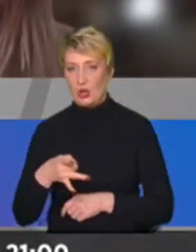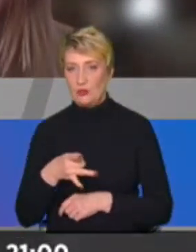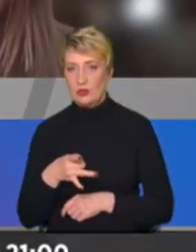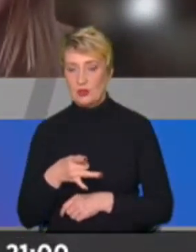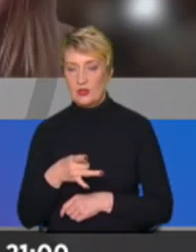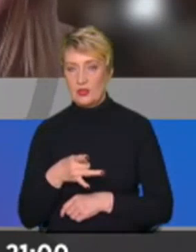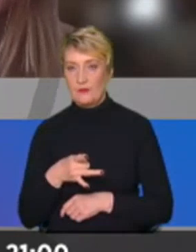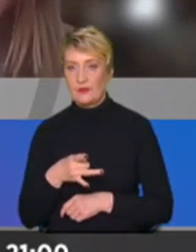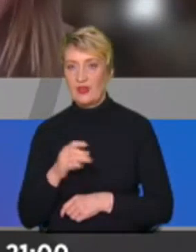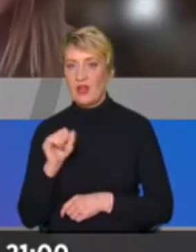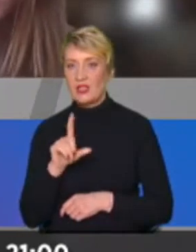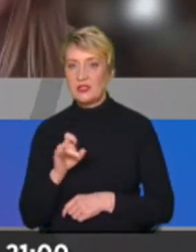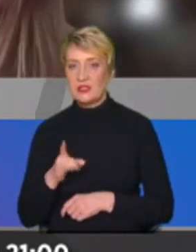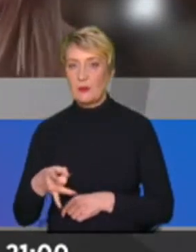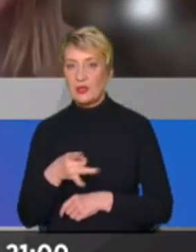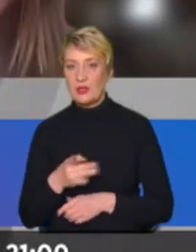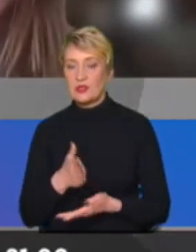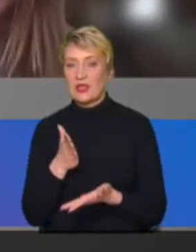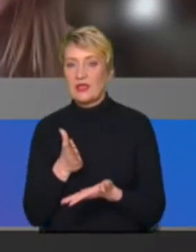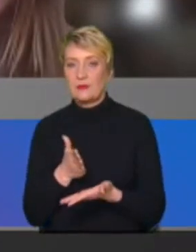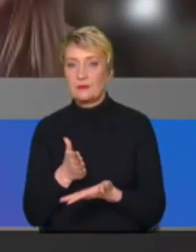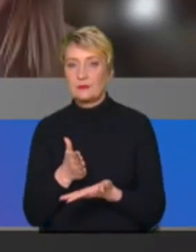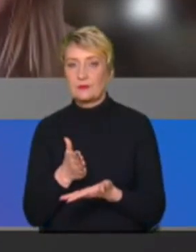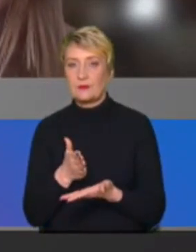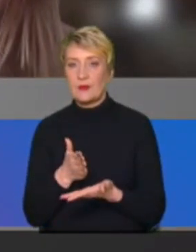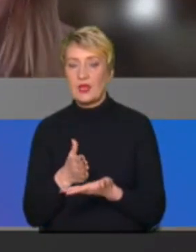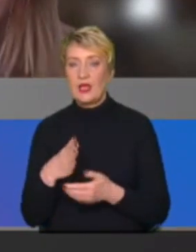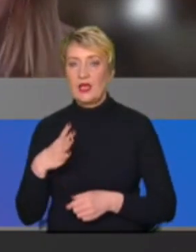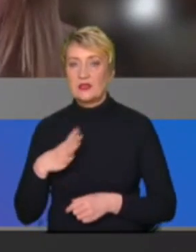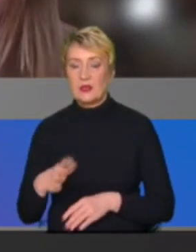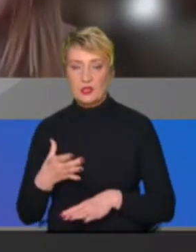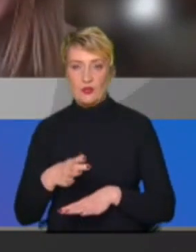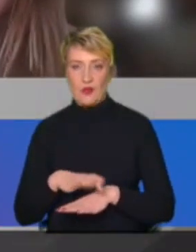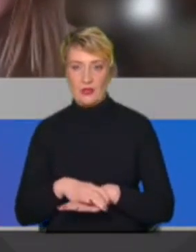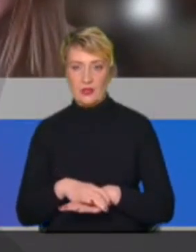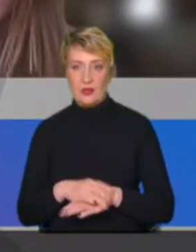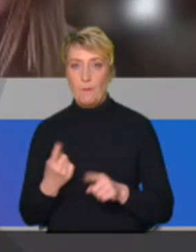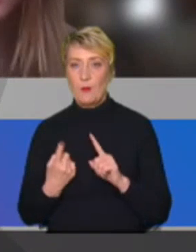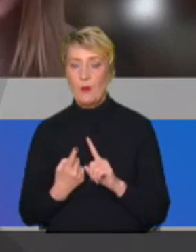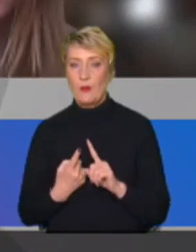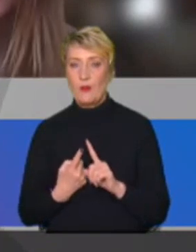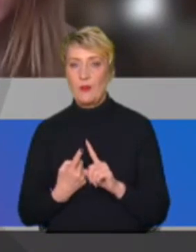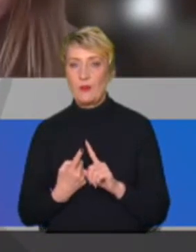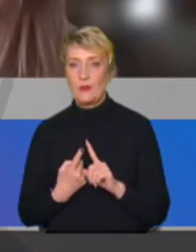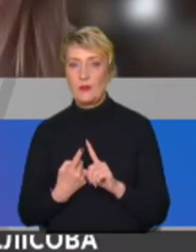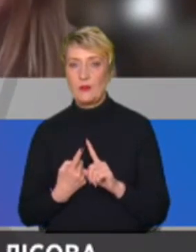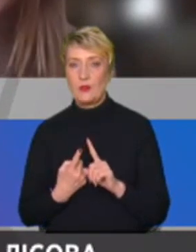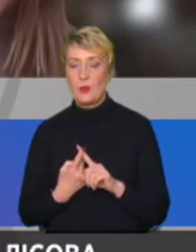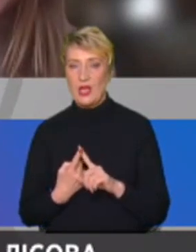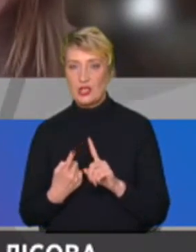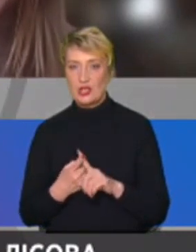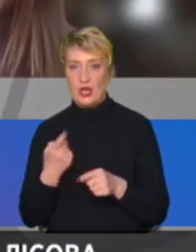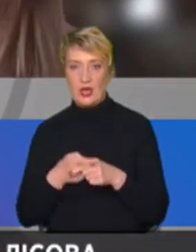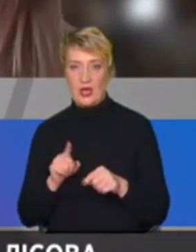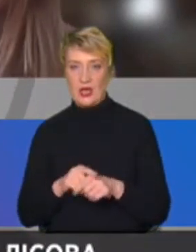Азійському регіоні є чимало таких стримуючих факторів. По-перше, це Тайвань. І